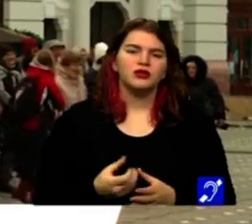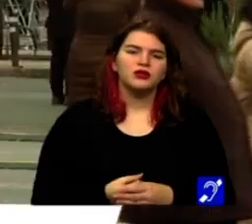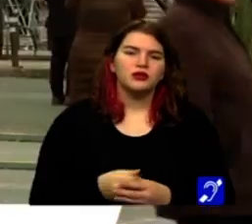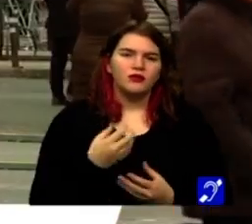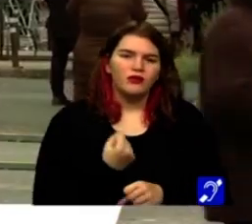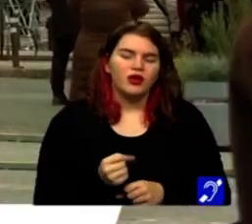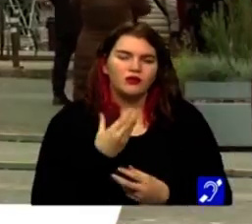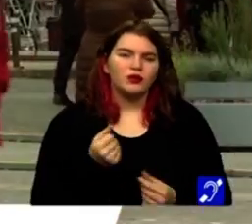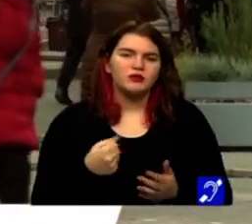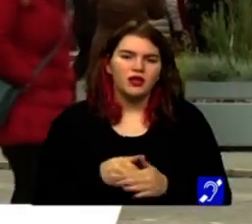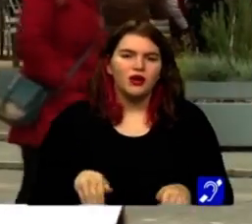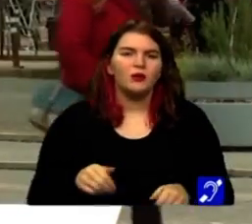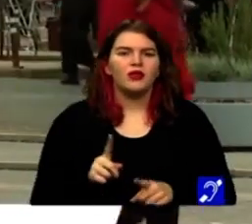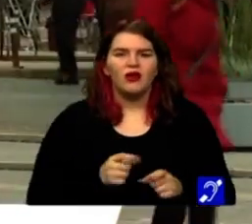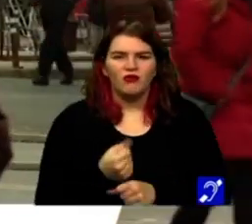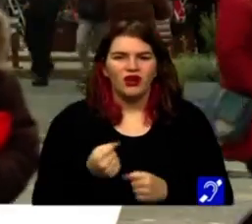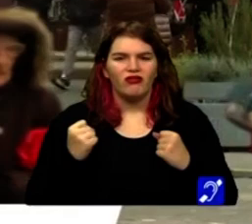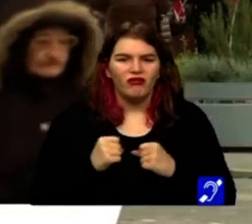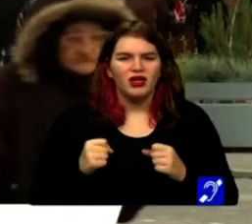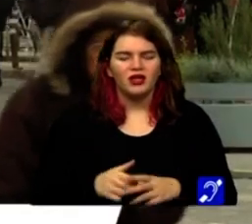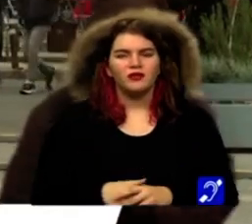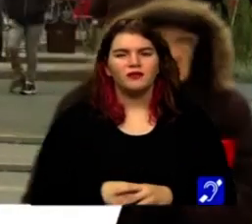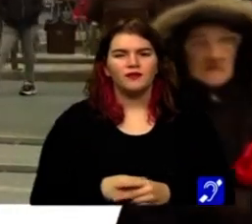foarte frumos până acum, dar este așa de frig.